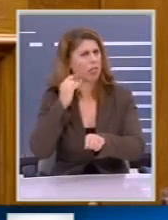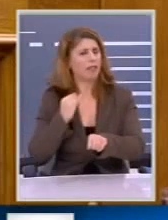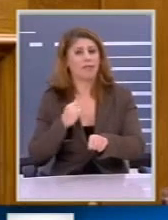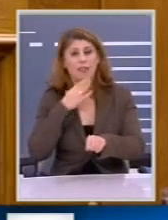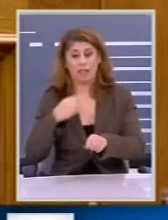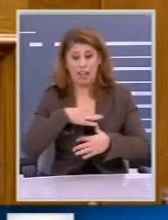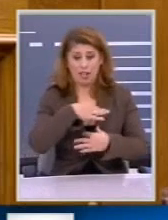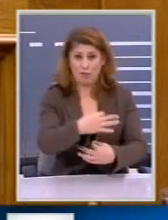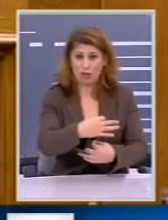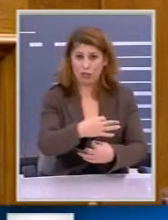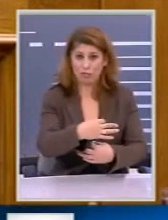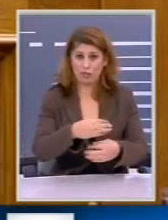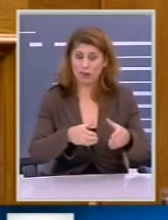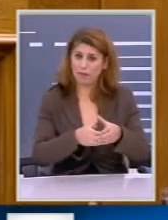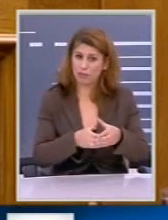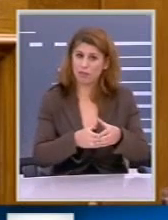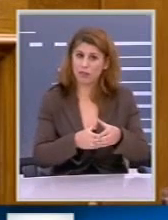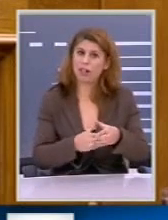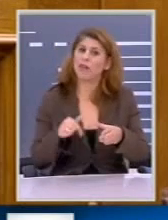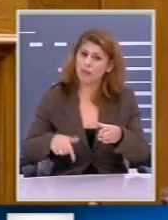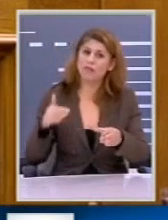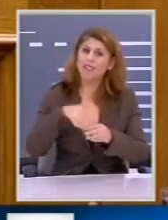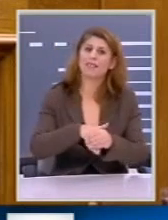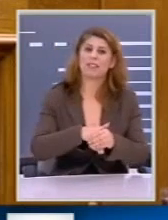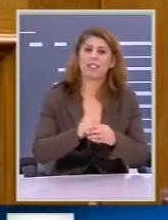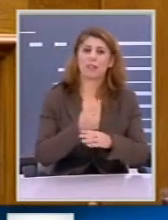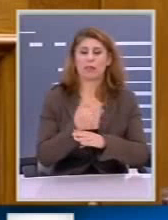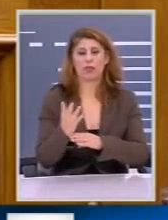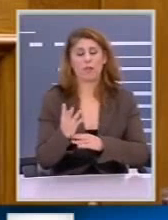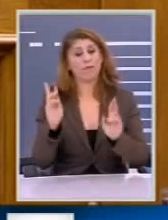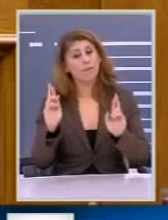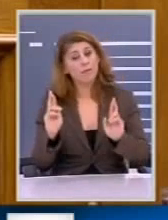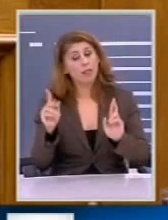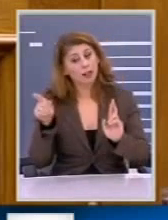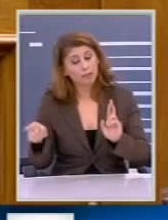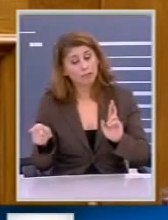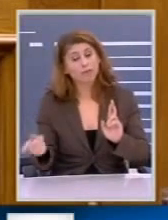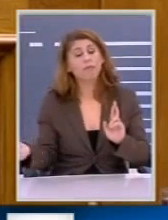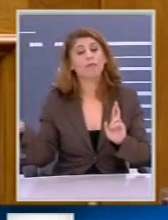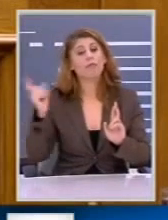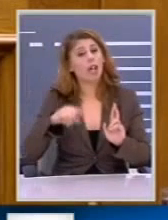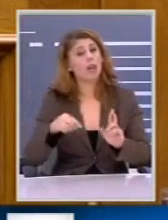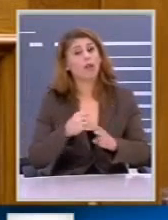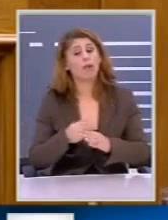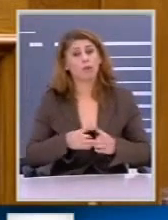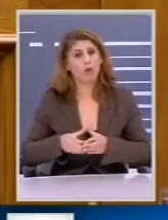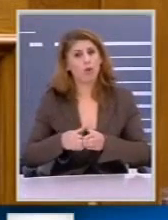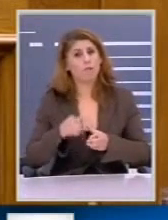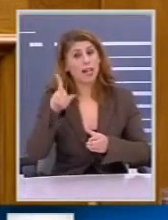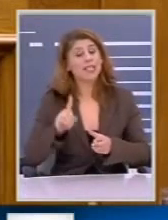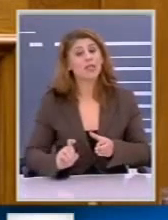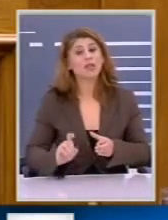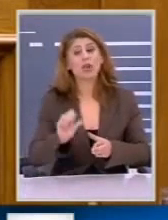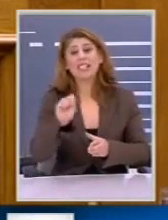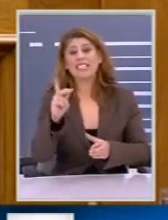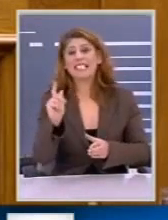στην Επιτροπή το σχήμα στο οποίο σήμερα μετέχει το ΠΑΣΟΚ. Ελπίζω είτε αυτός είτε κάποιος άλλος από το κόμμα του, ίσως ο κύριος Σκανδαλίδης,